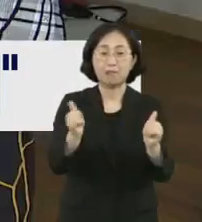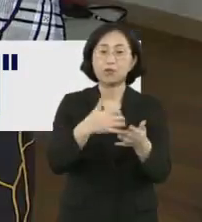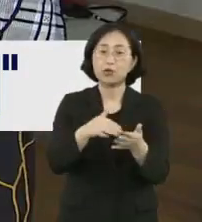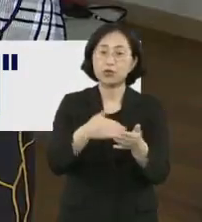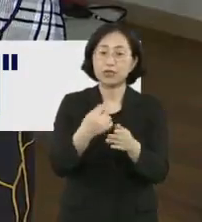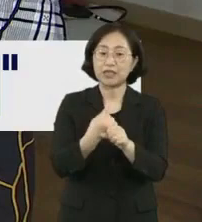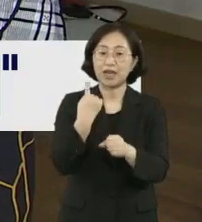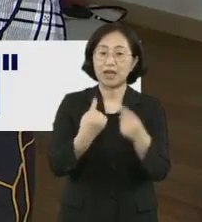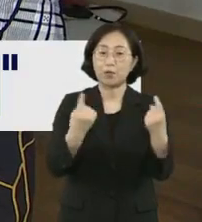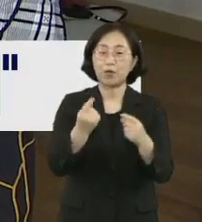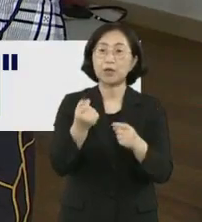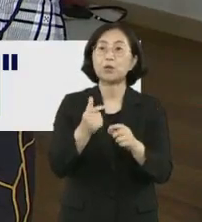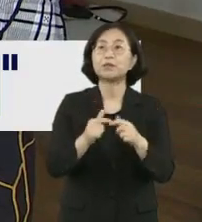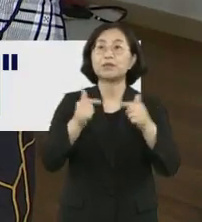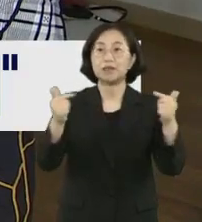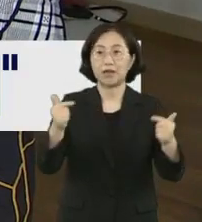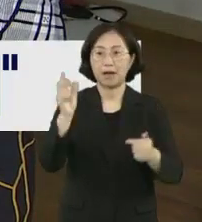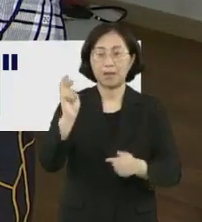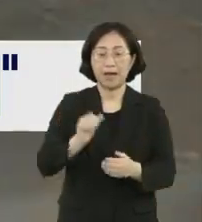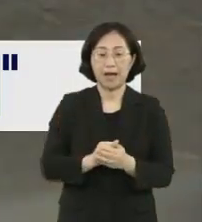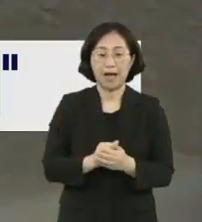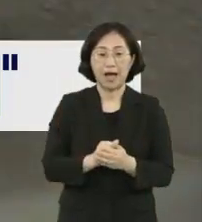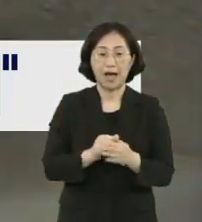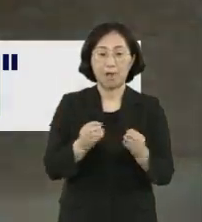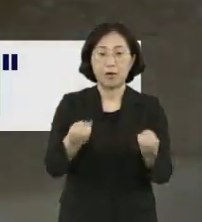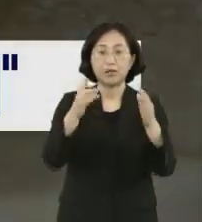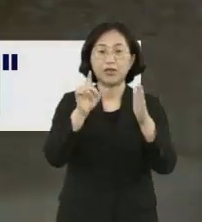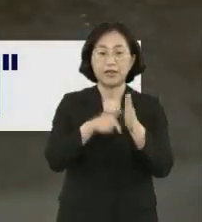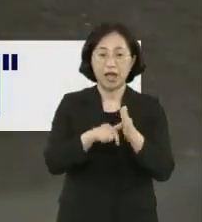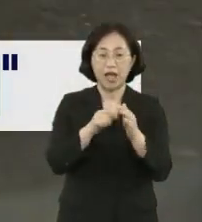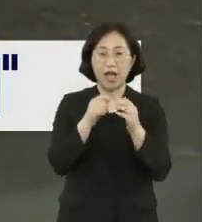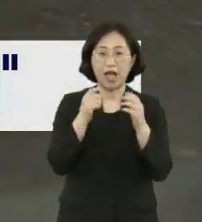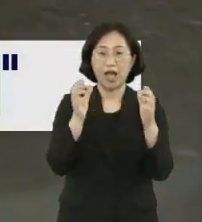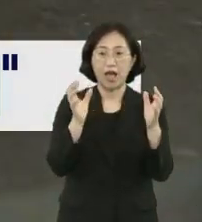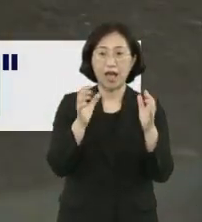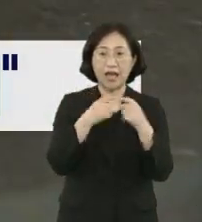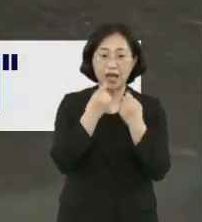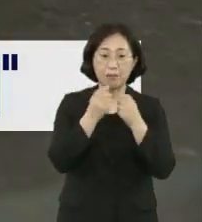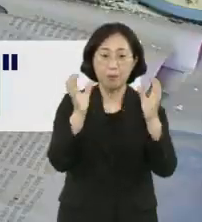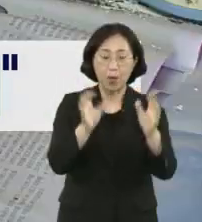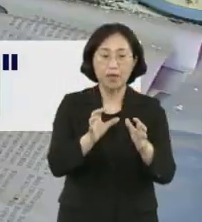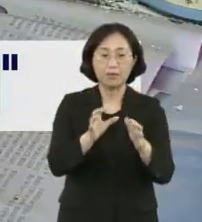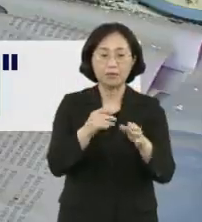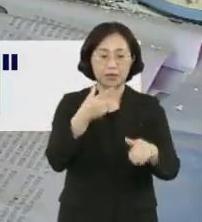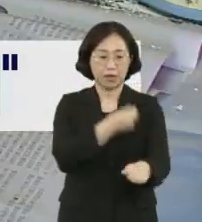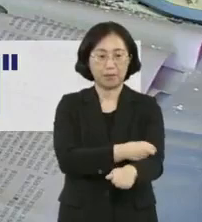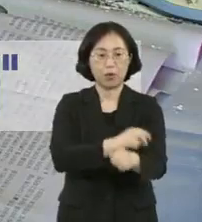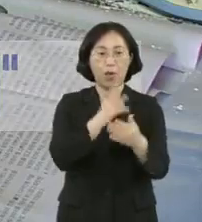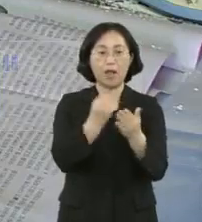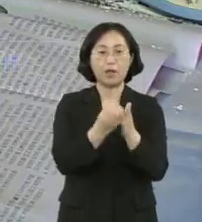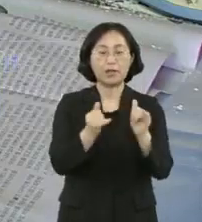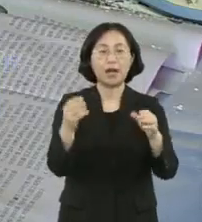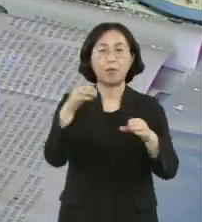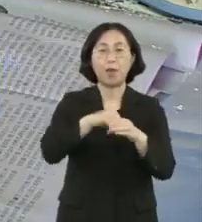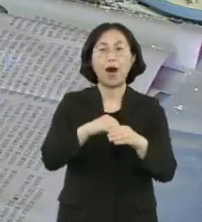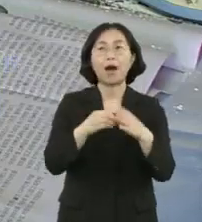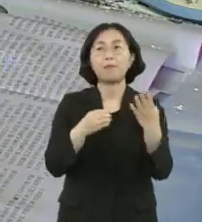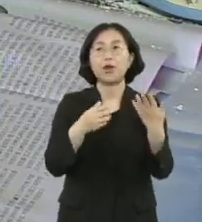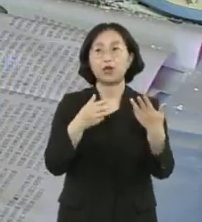것으로 전망됩니다. 명절 동안 사적 모임은 접종 완료자 4명을 포함해 최대 8명까지 가능하기